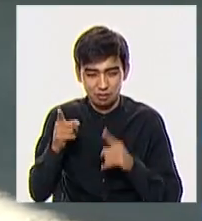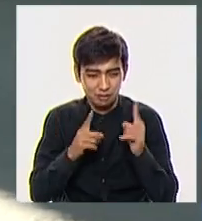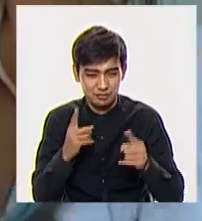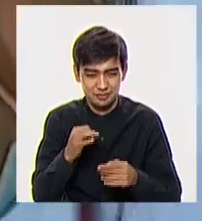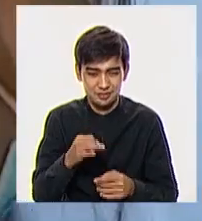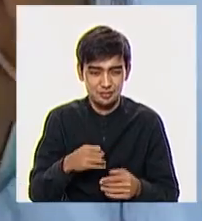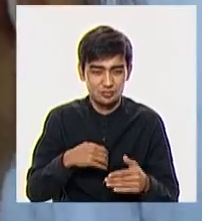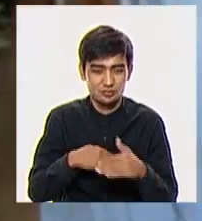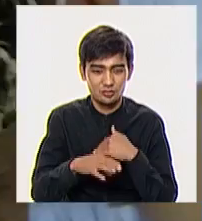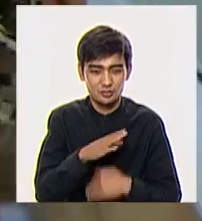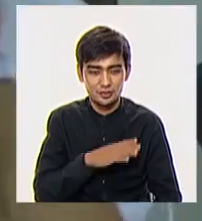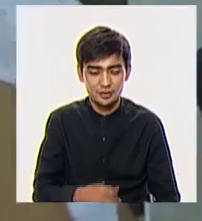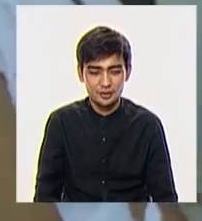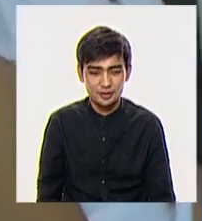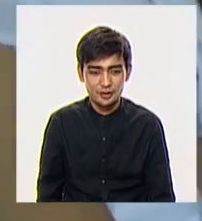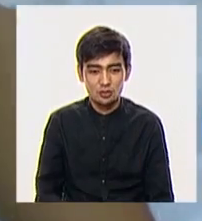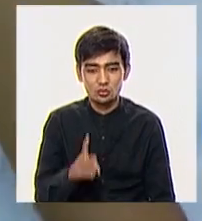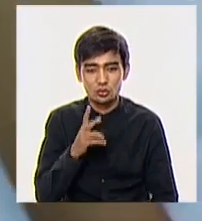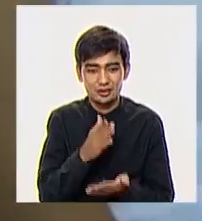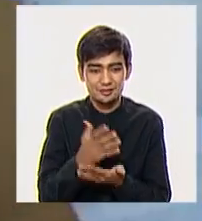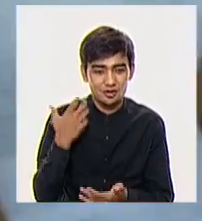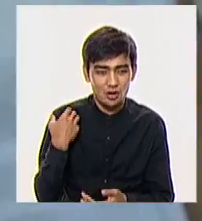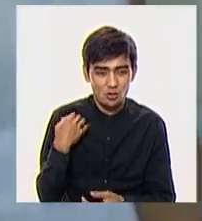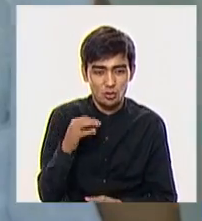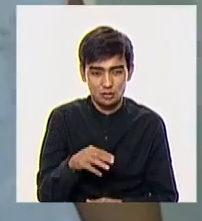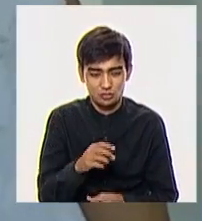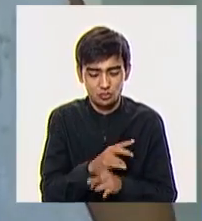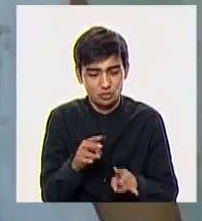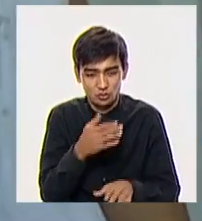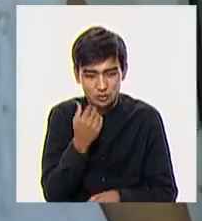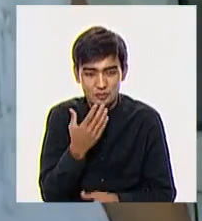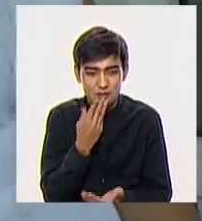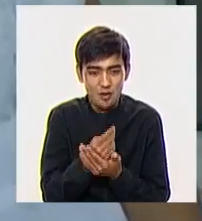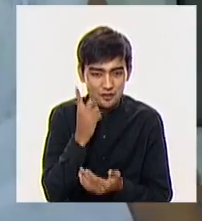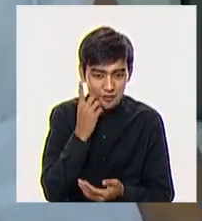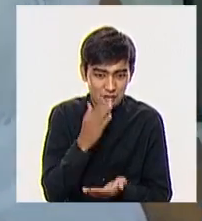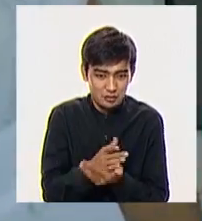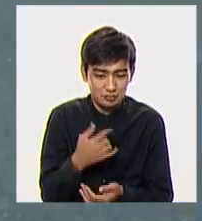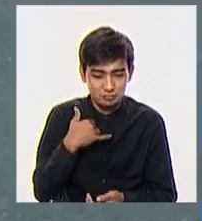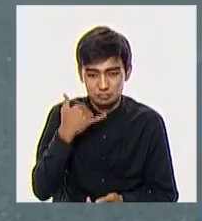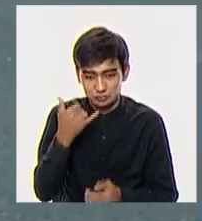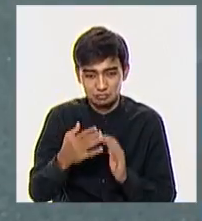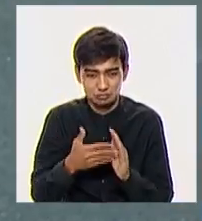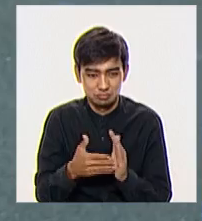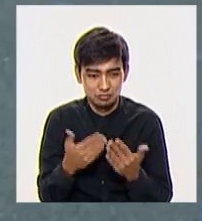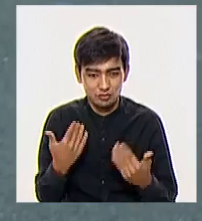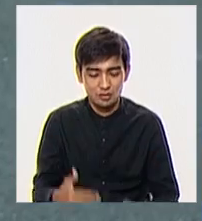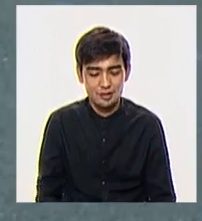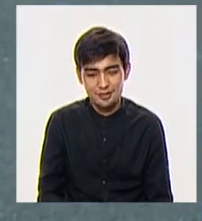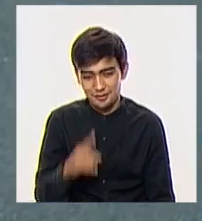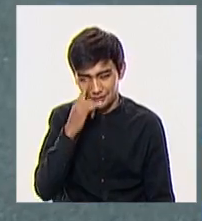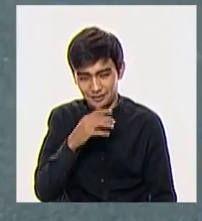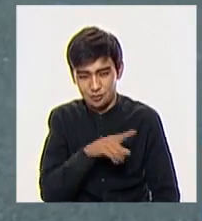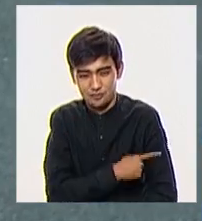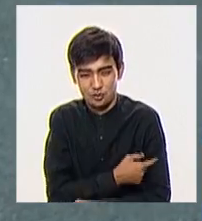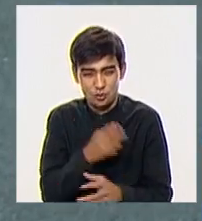асырмады. Кімдер бұл жерде енді басшылықтан? Басшылықтардан жоқ шығын, өздерінің телефондары болса, звондап шақырып тастайды. Қазақ медициналық үздіксіз білім